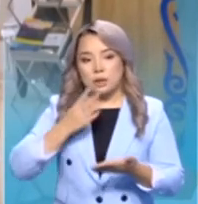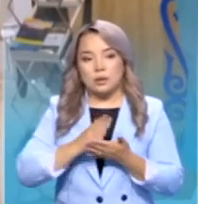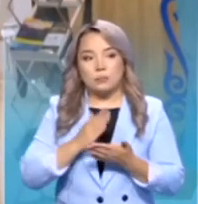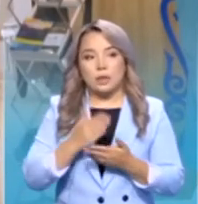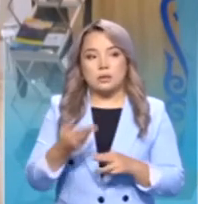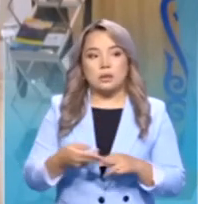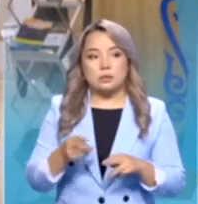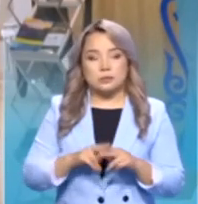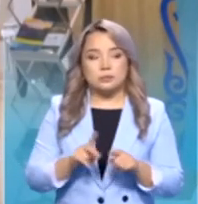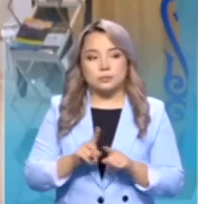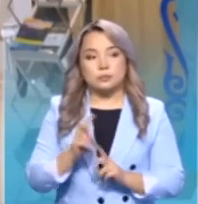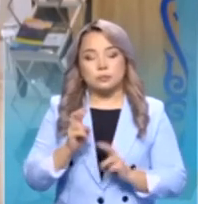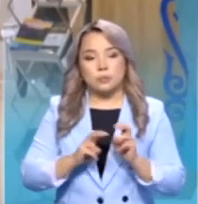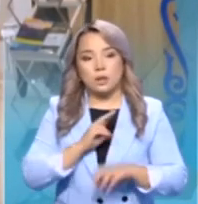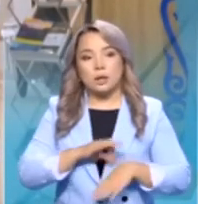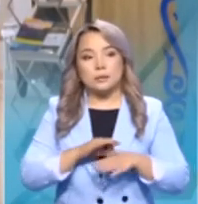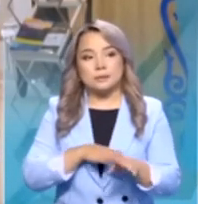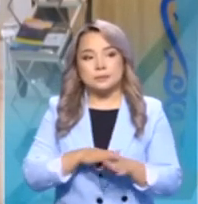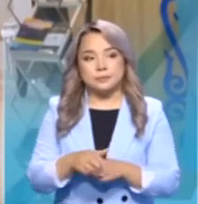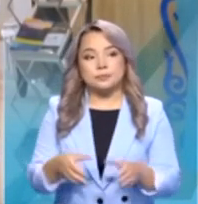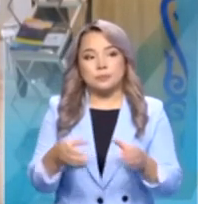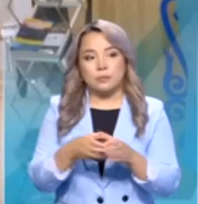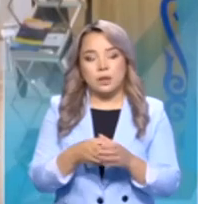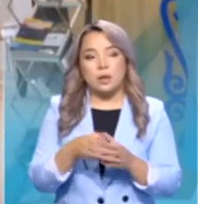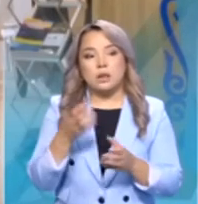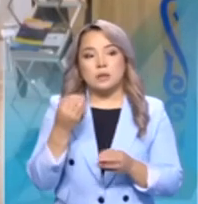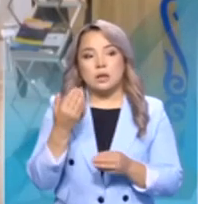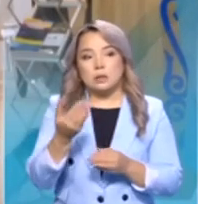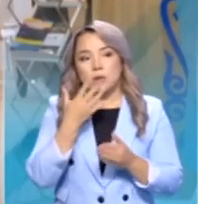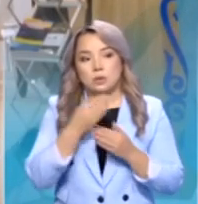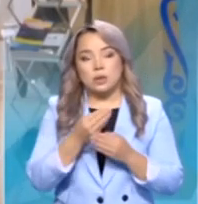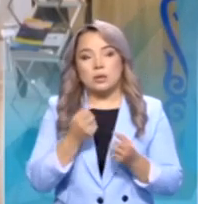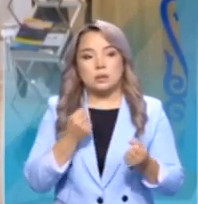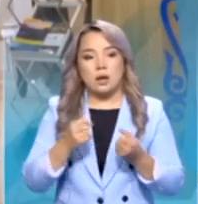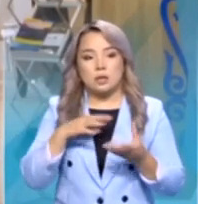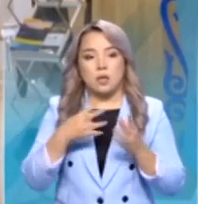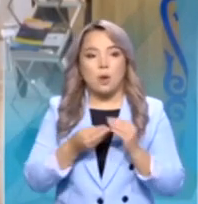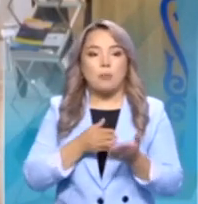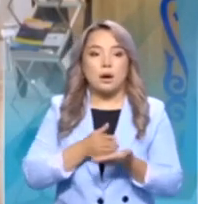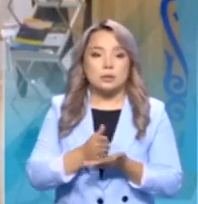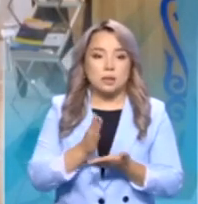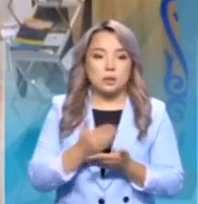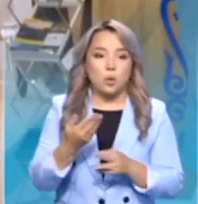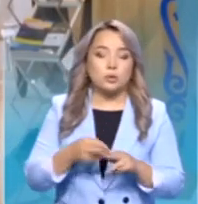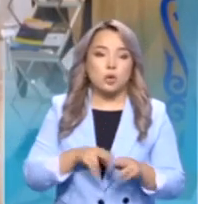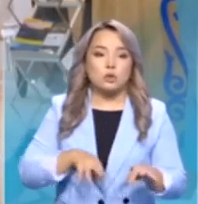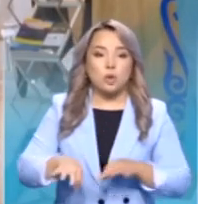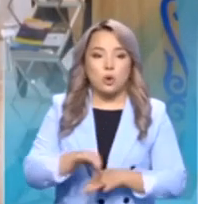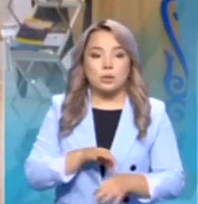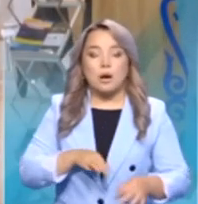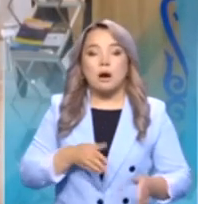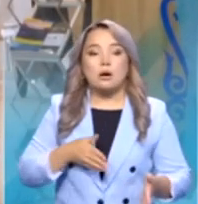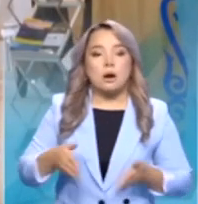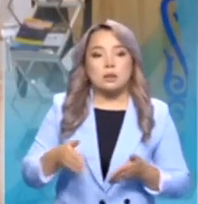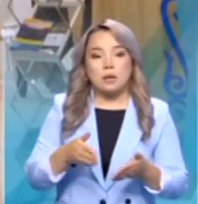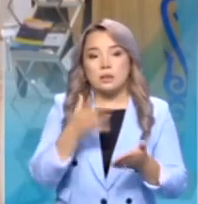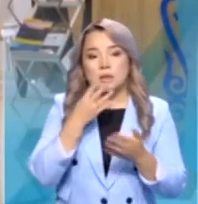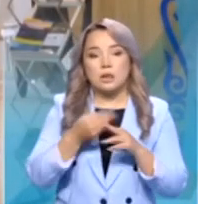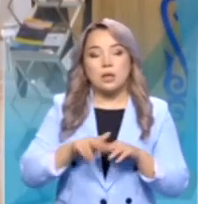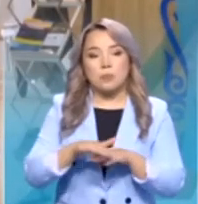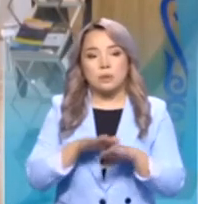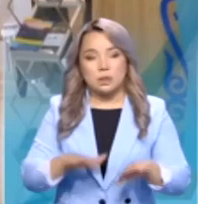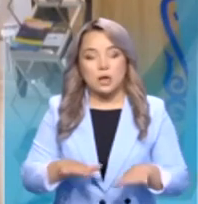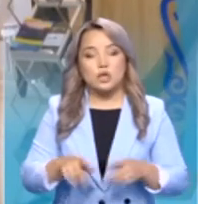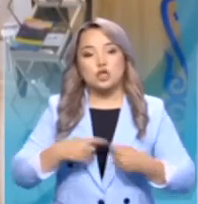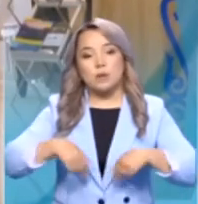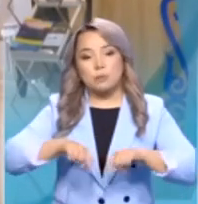картасы жалпы өнеркәсіп саласында кооперацияны және тағы да нығайтуға бағытталған. Осы жол картаның шеңберінде 23 жаңа